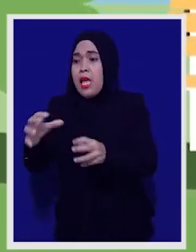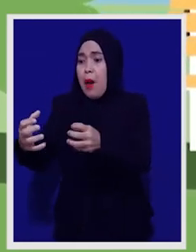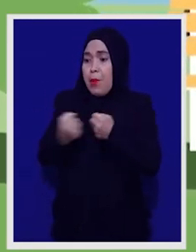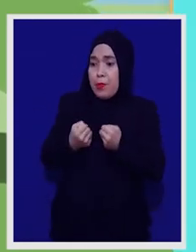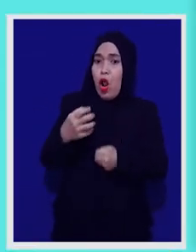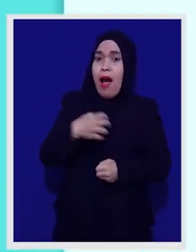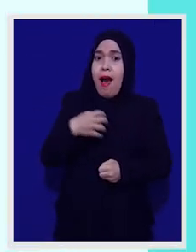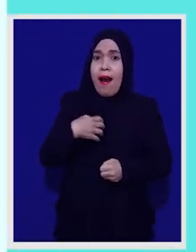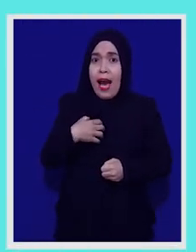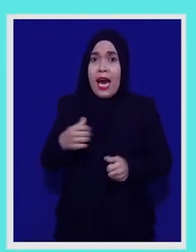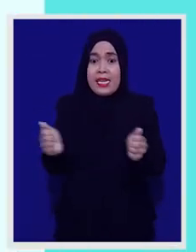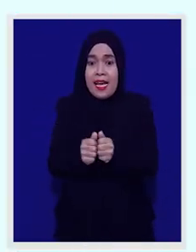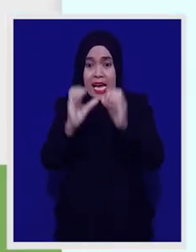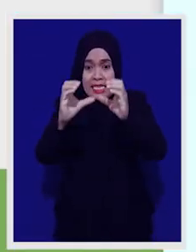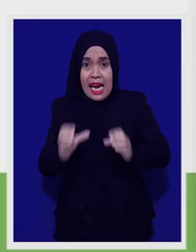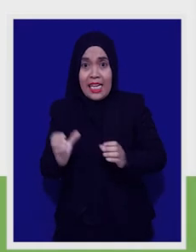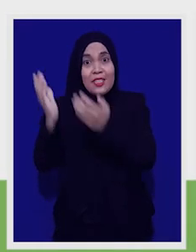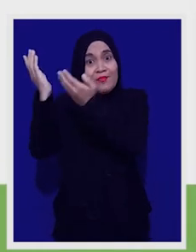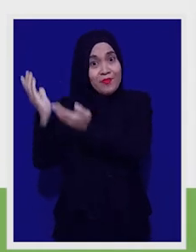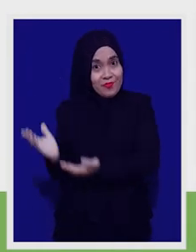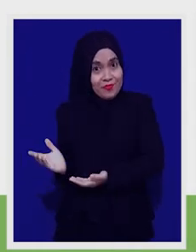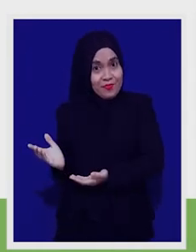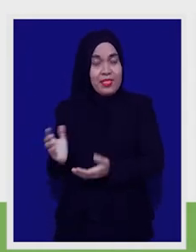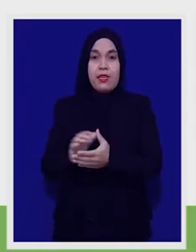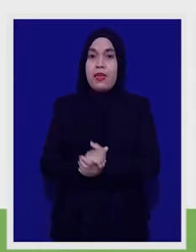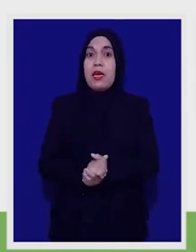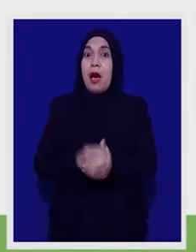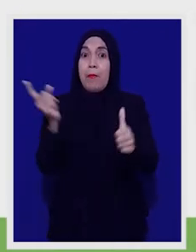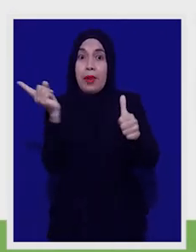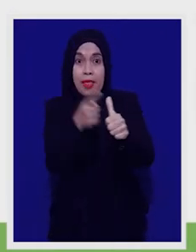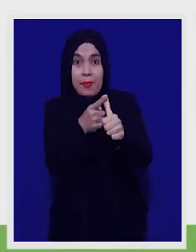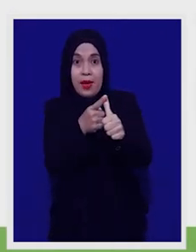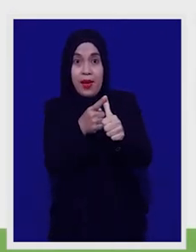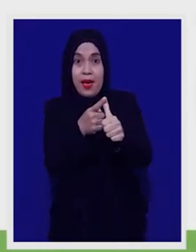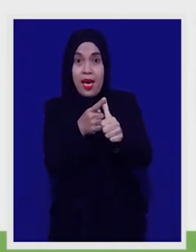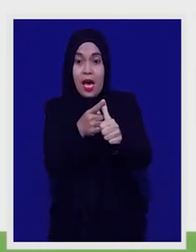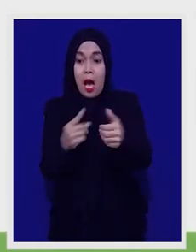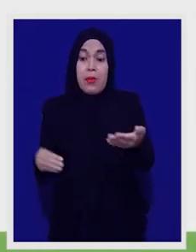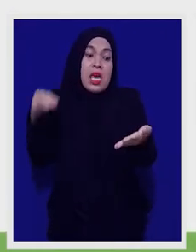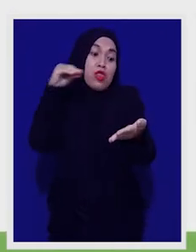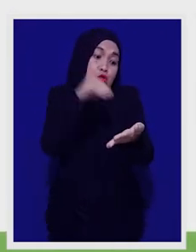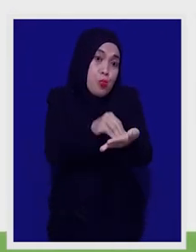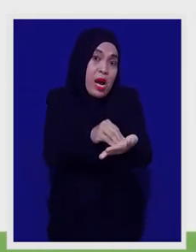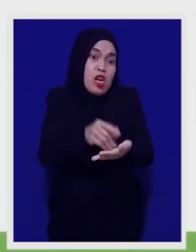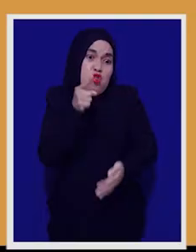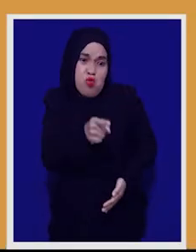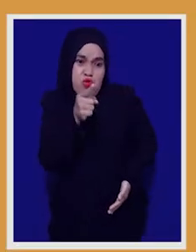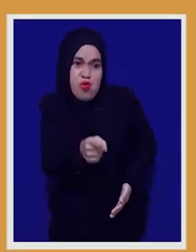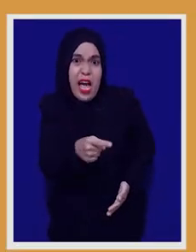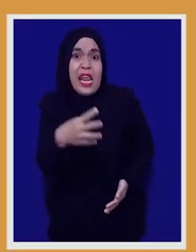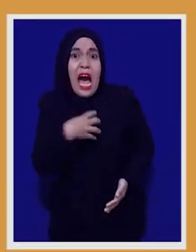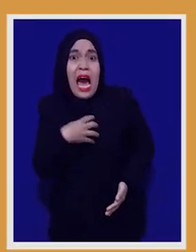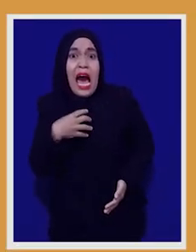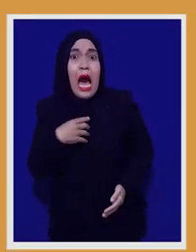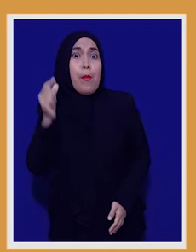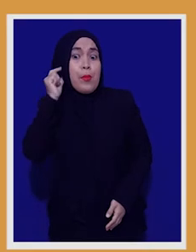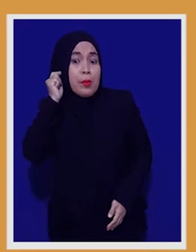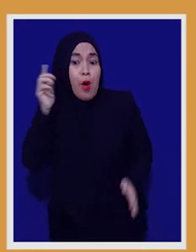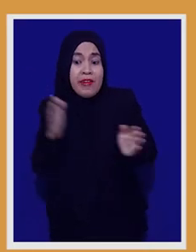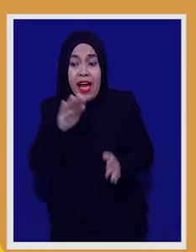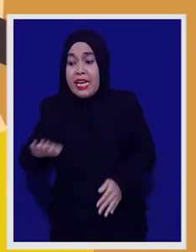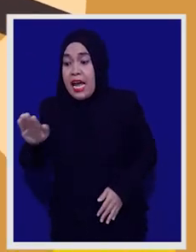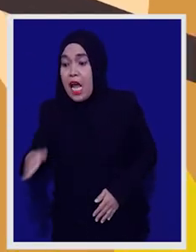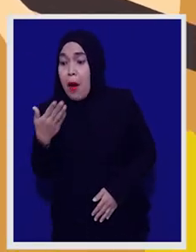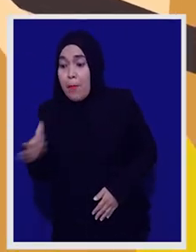tersebut dengan cara sebagai berikut. 1. Mencantumkan tuntutan tentang hak-hak perempuan dan anak